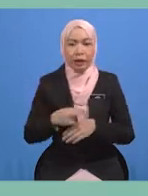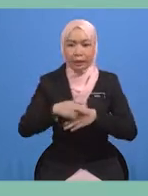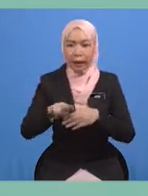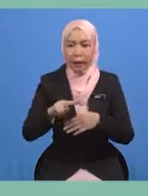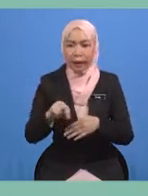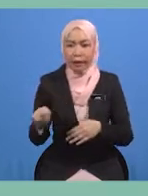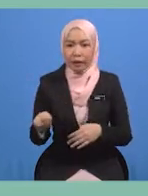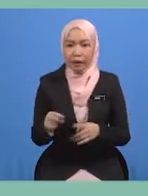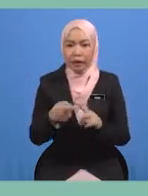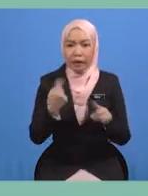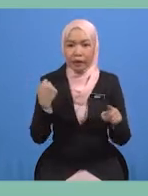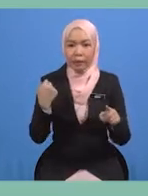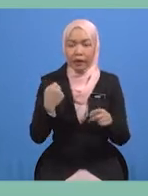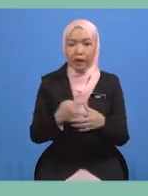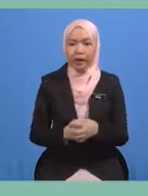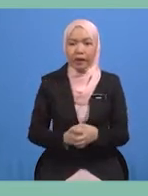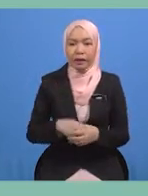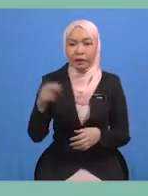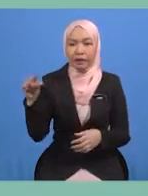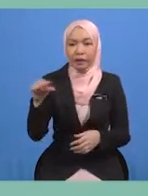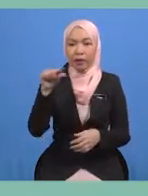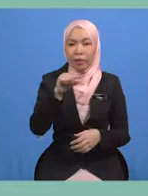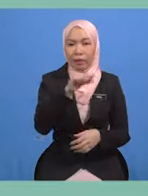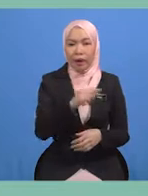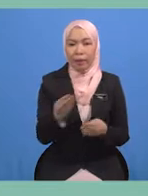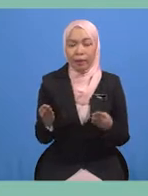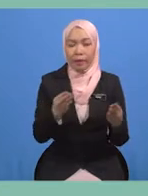melalui gelombang pembawa radio.